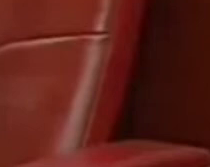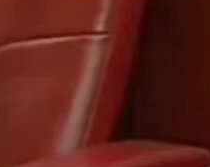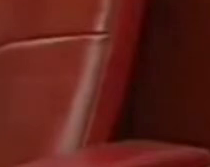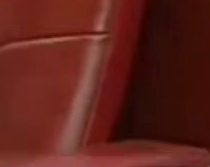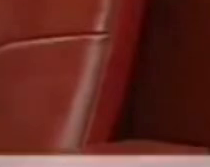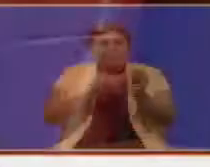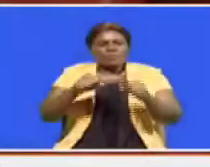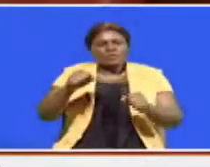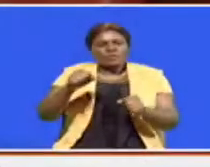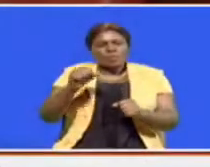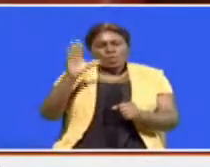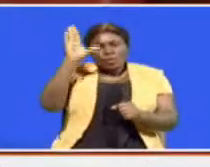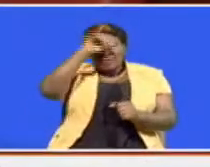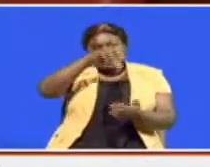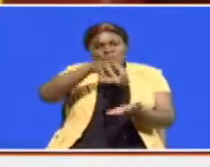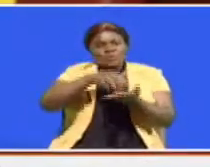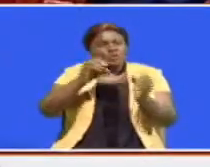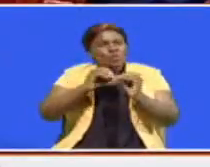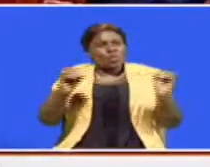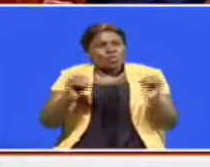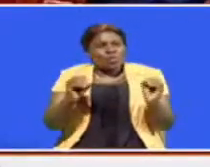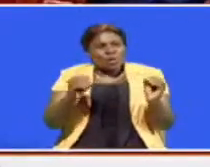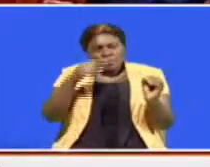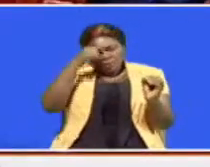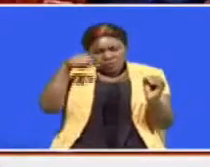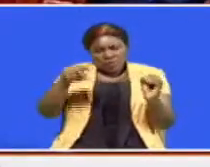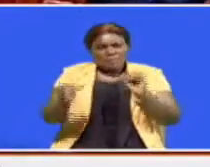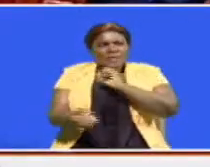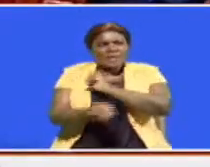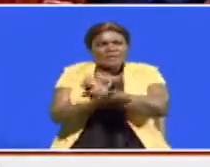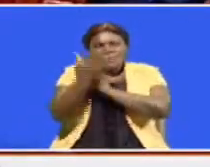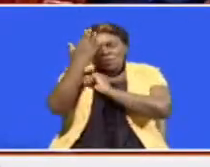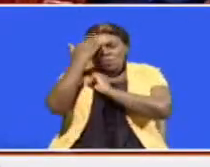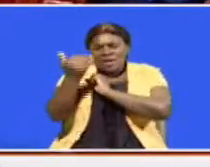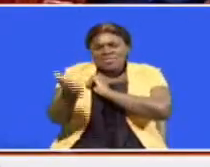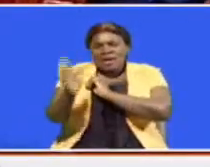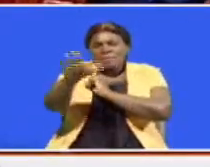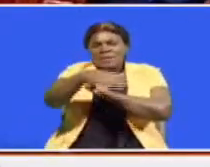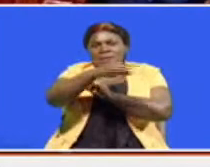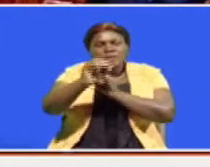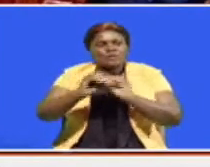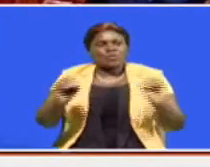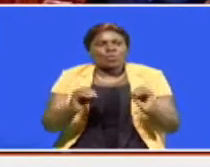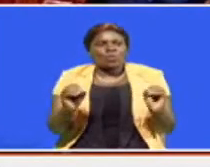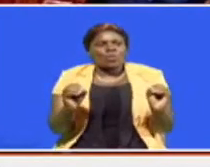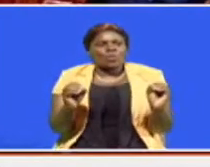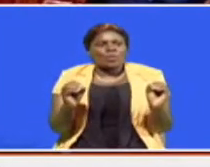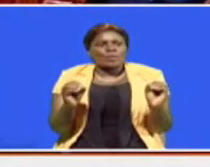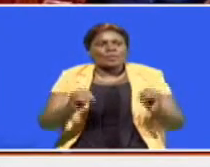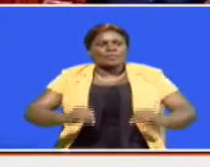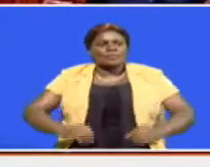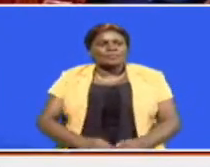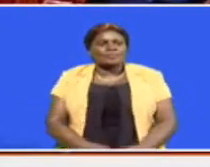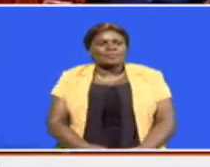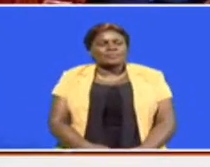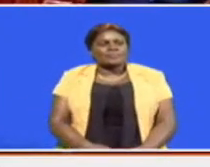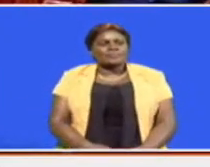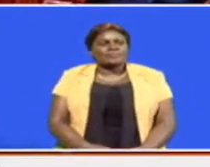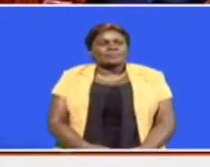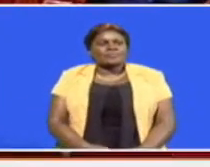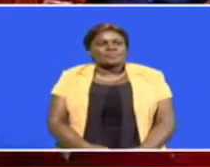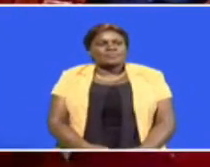anaweza kosa kupoteza nafasi yake kwani ameelezea sababu za kutokuwa bungeni. Emmanuel To, KTN News,